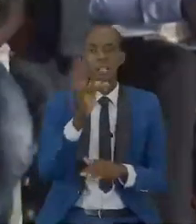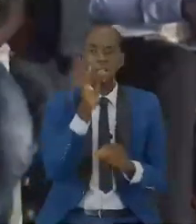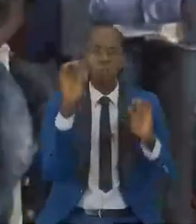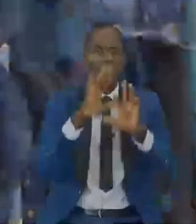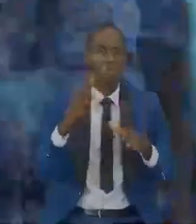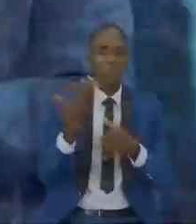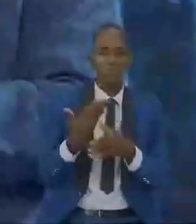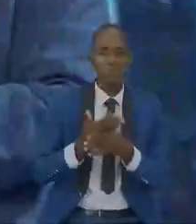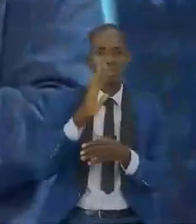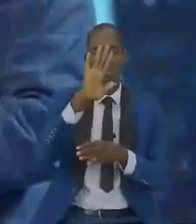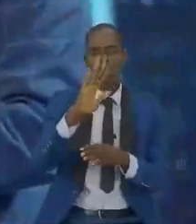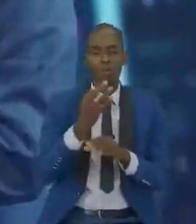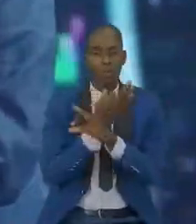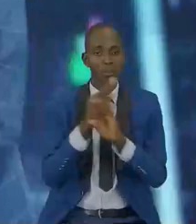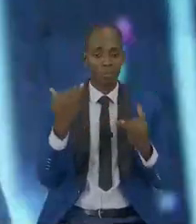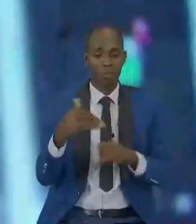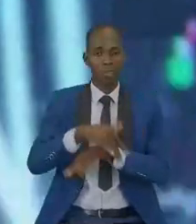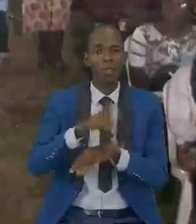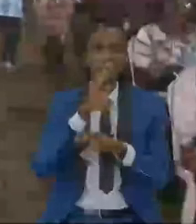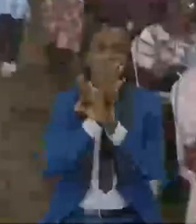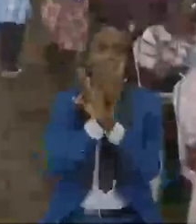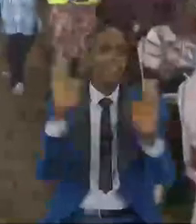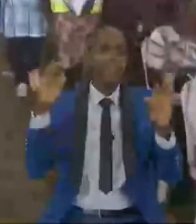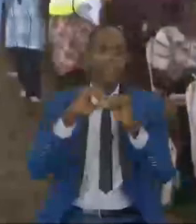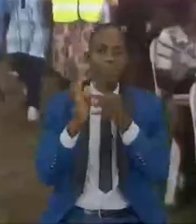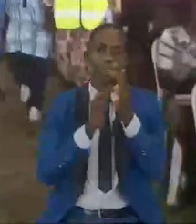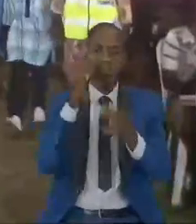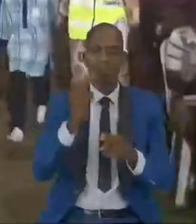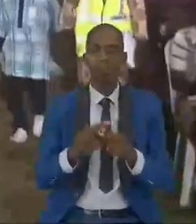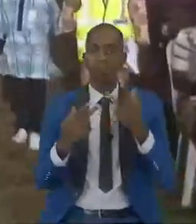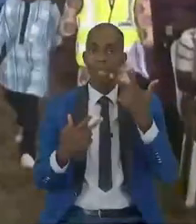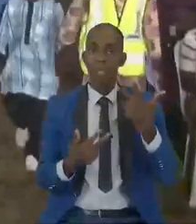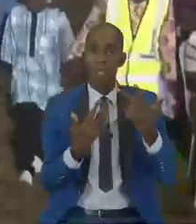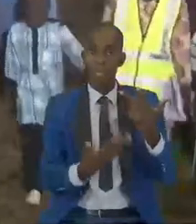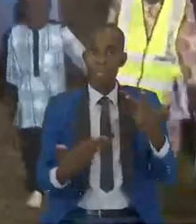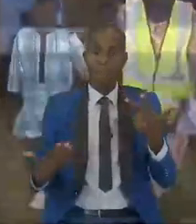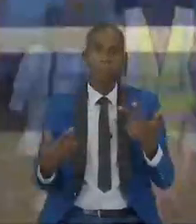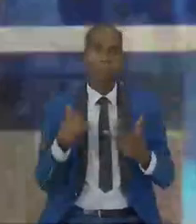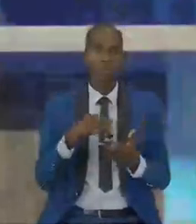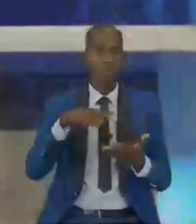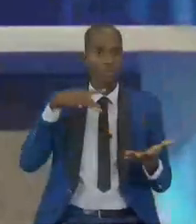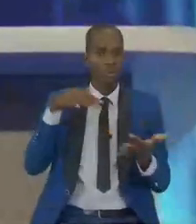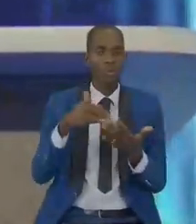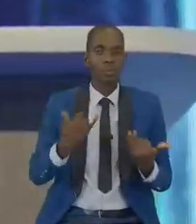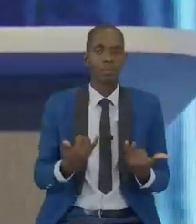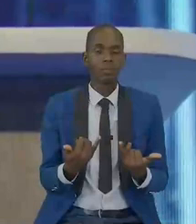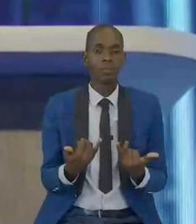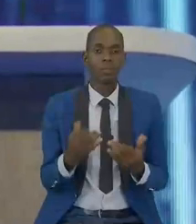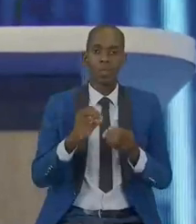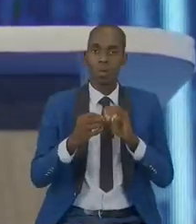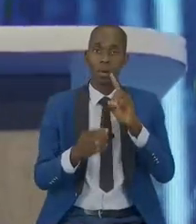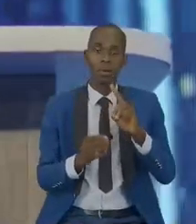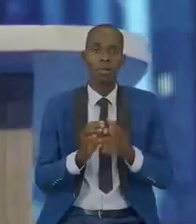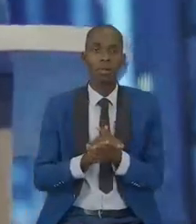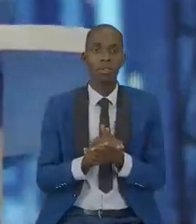complète. Totale. Il n'y a rien qui dérange votre libération ce soir. Vous êtes libéré au nom de Jésus-Christ.